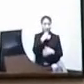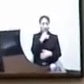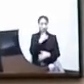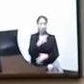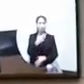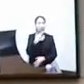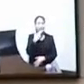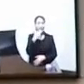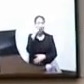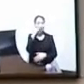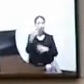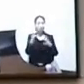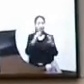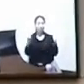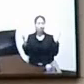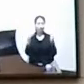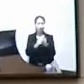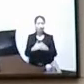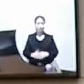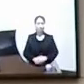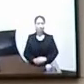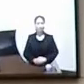질의 및 토론을 종결합니다.